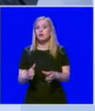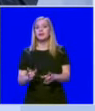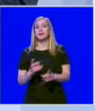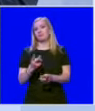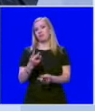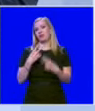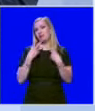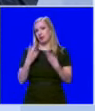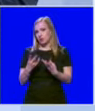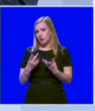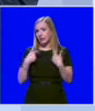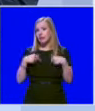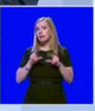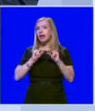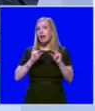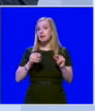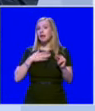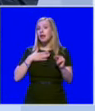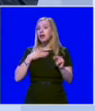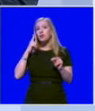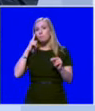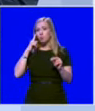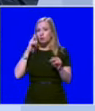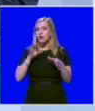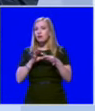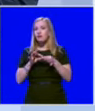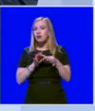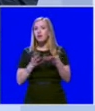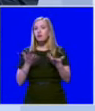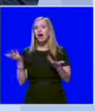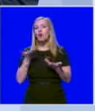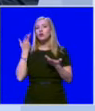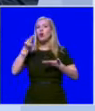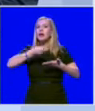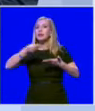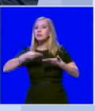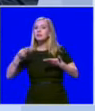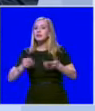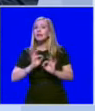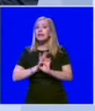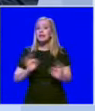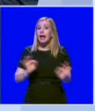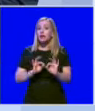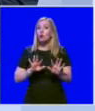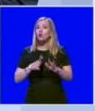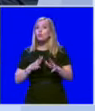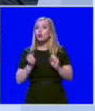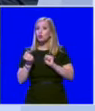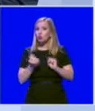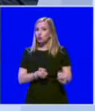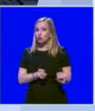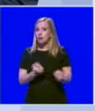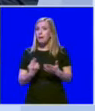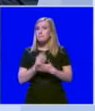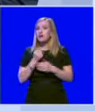сме казали нашата позиция, която е свързана с това, което е разписано и ясно според Конституцията. Първия мандат ще